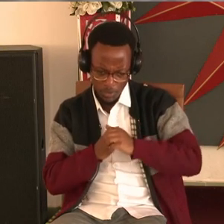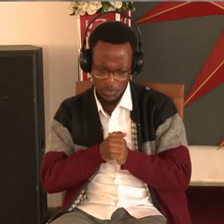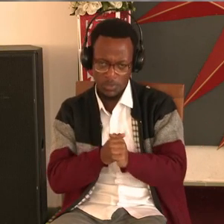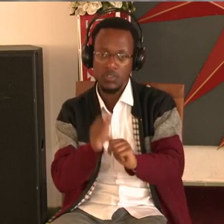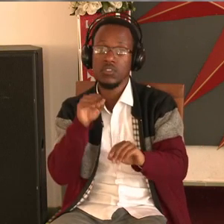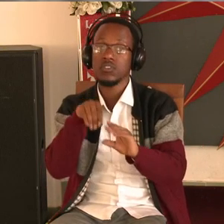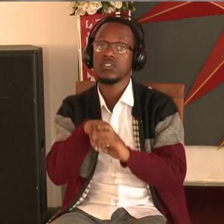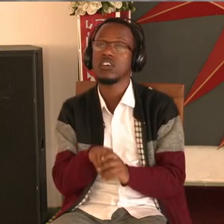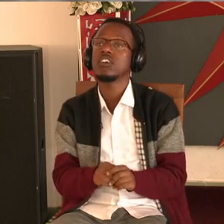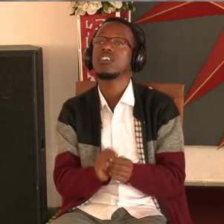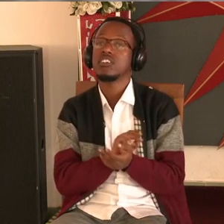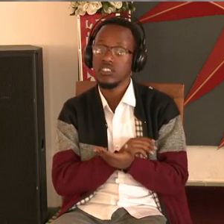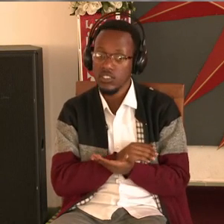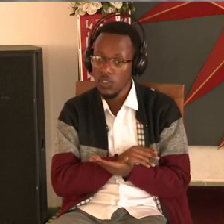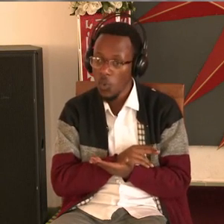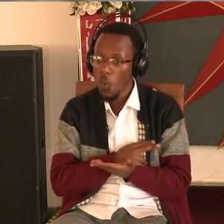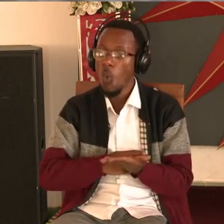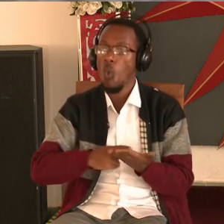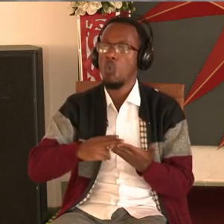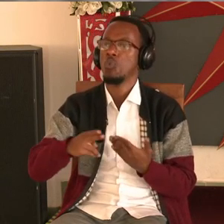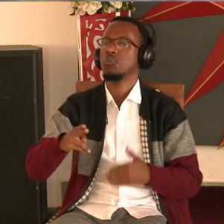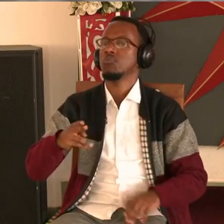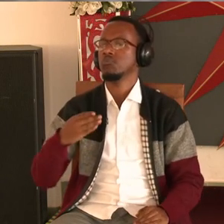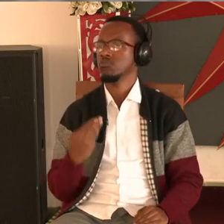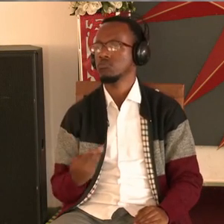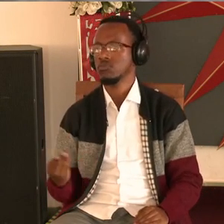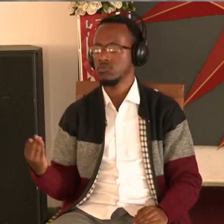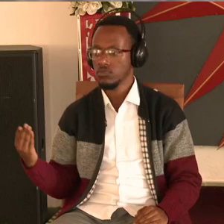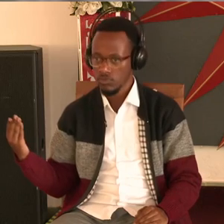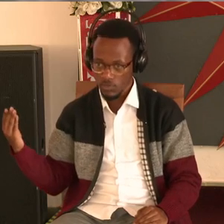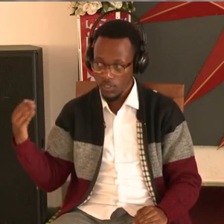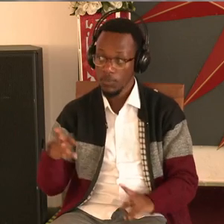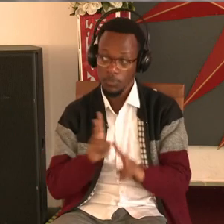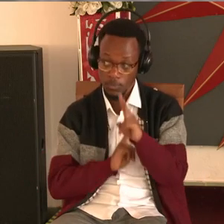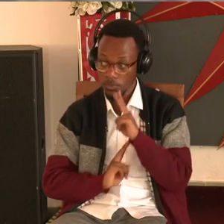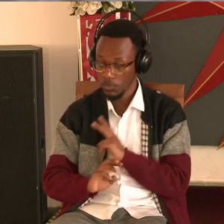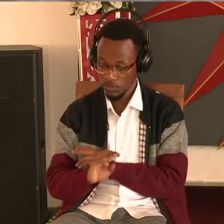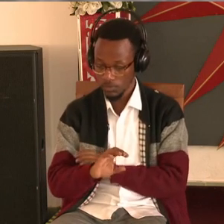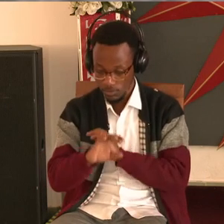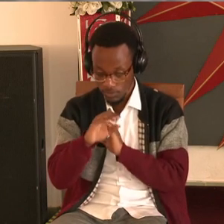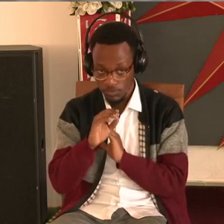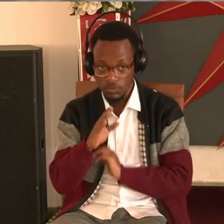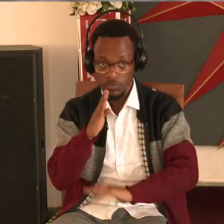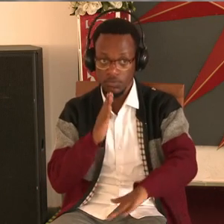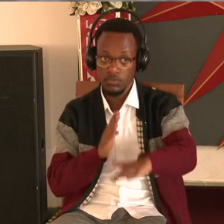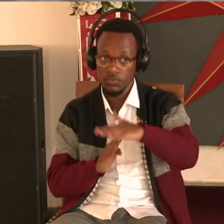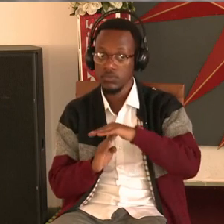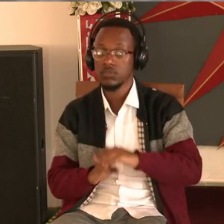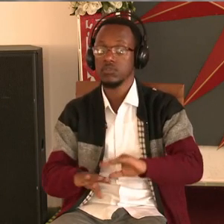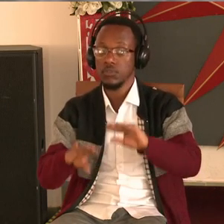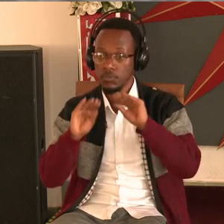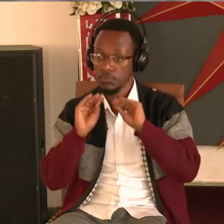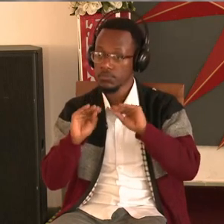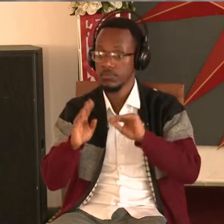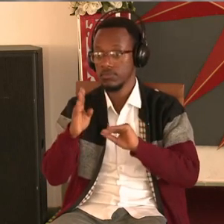enseigne sa voix à ceux qui s'attendent à lui. Tous les sentiers de